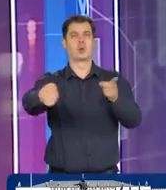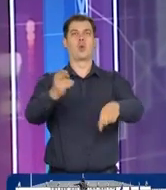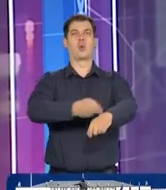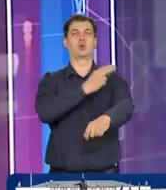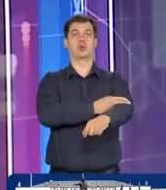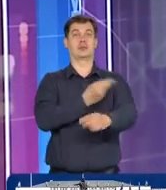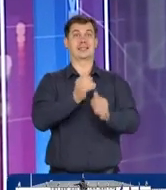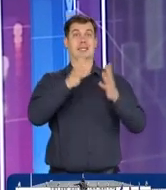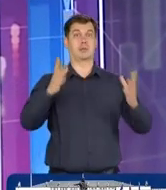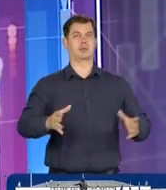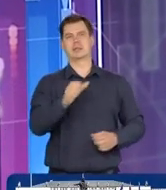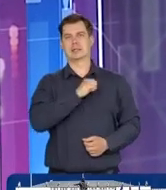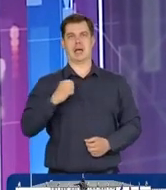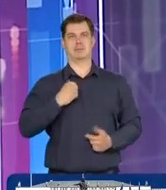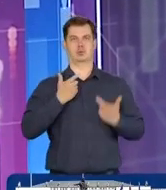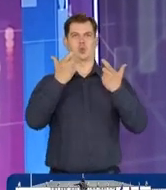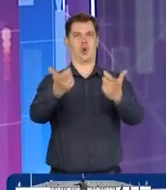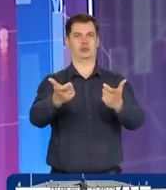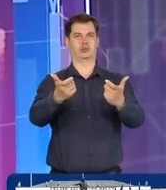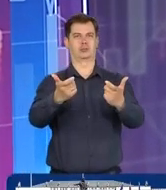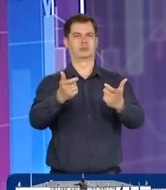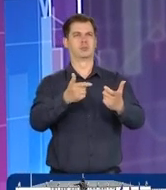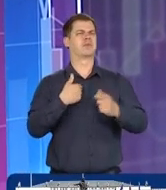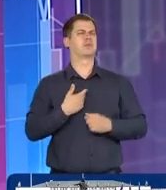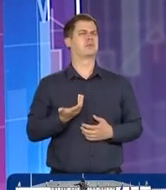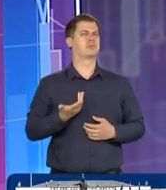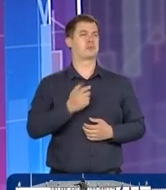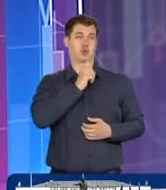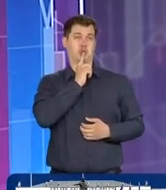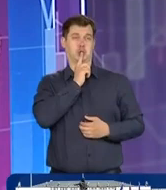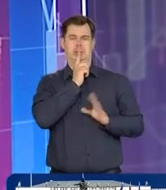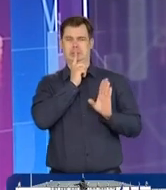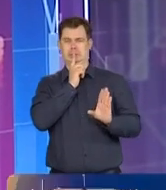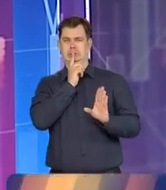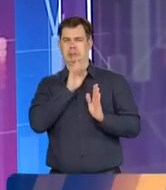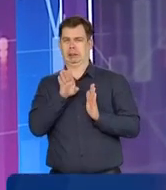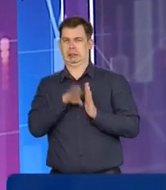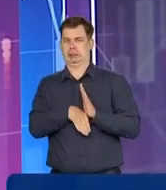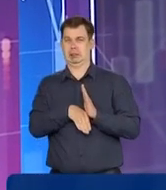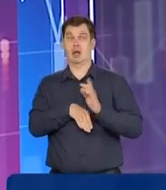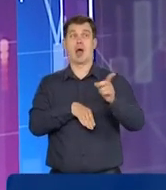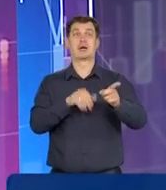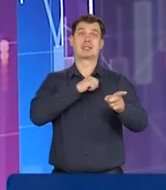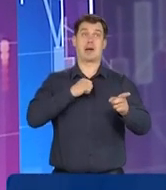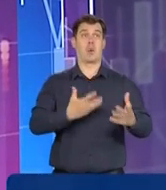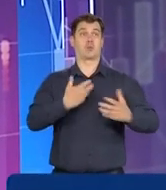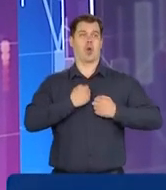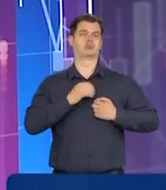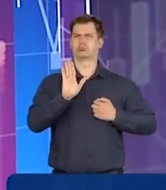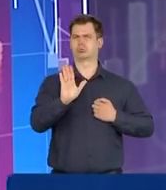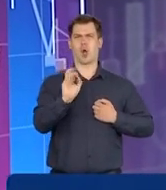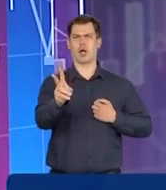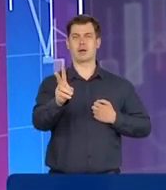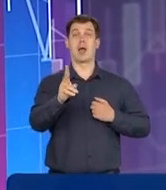się do państwa zgłosić i poinformować o tym że muszą państwo ten podatek zapłacić dodatkowo nie muszą się martwić odsetki